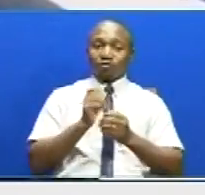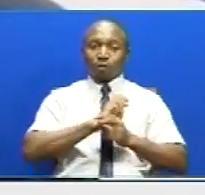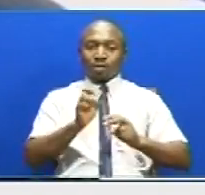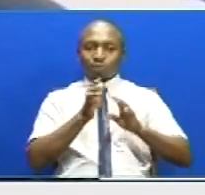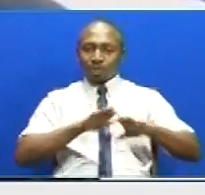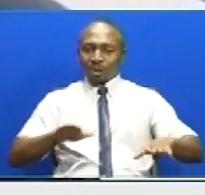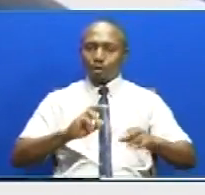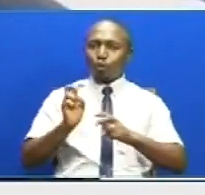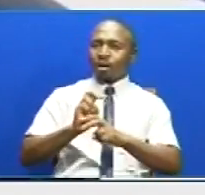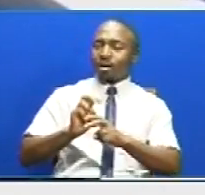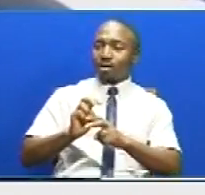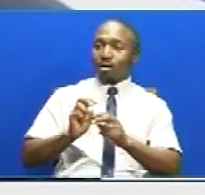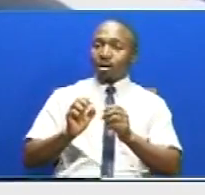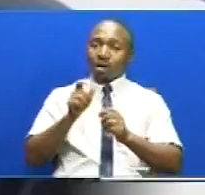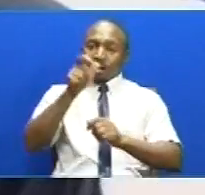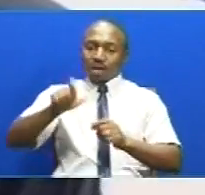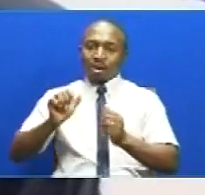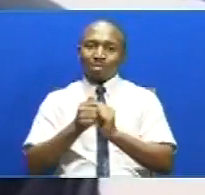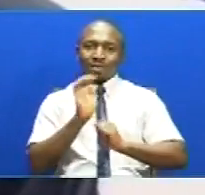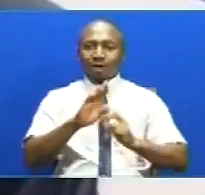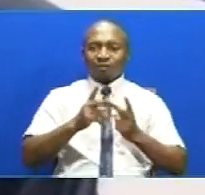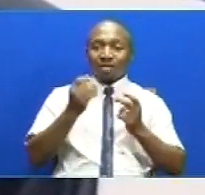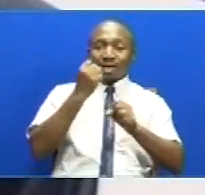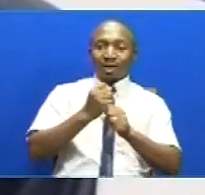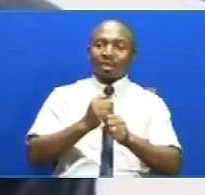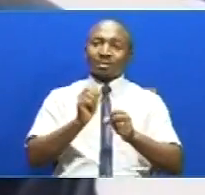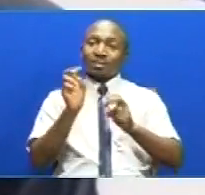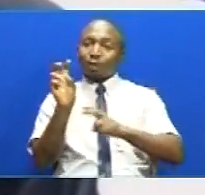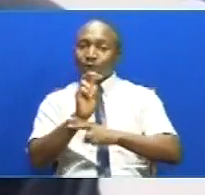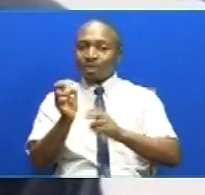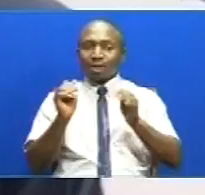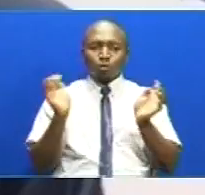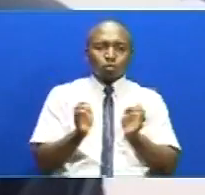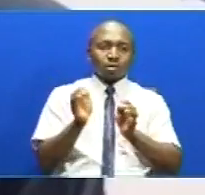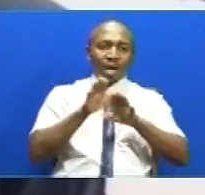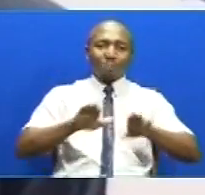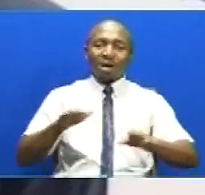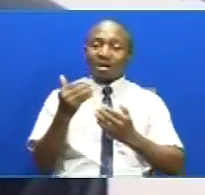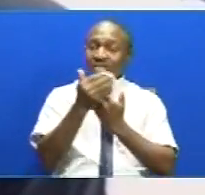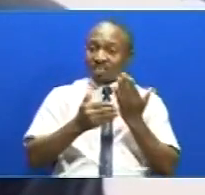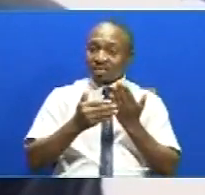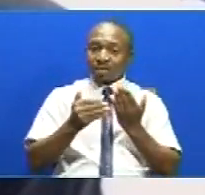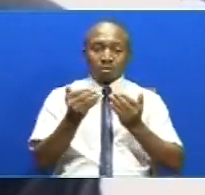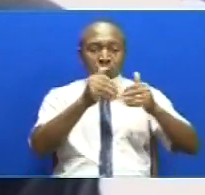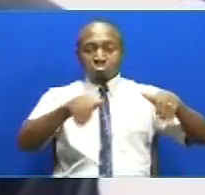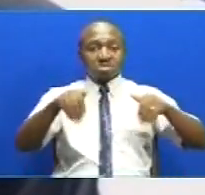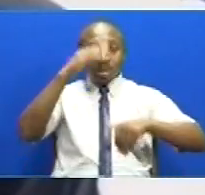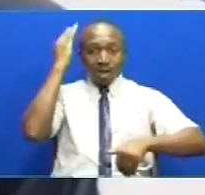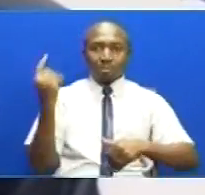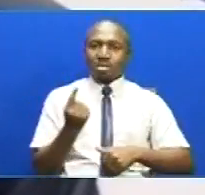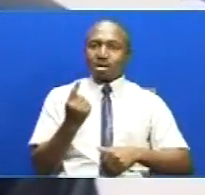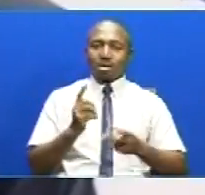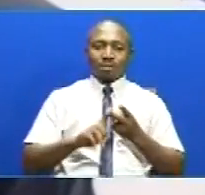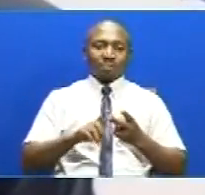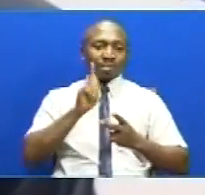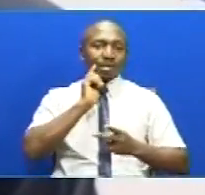zao. Hata hivyo, kazi za kulinda na kutunza amani ya nchi haiishii mikononi mwa serikali tu, bali